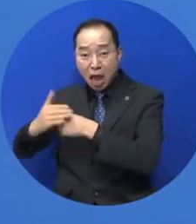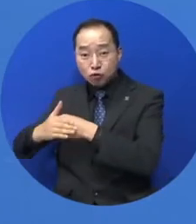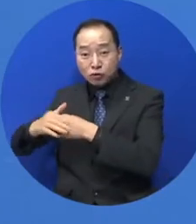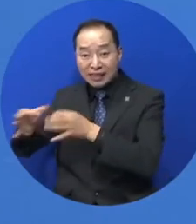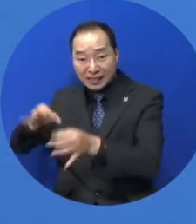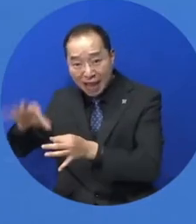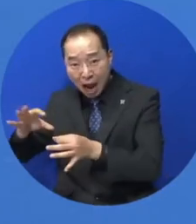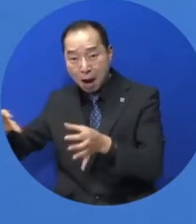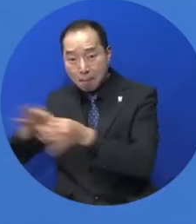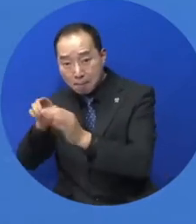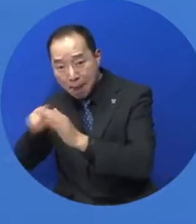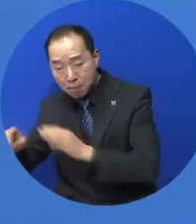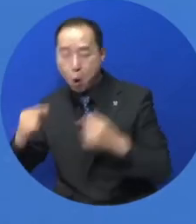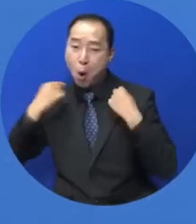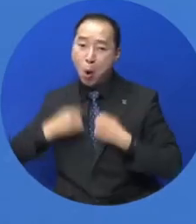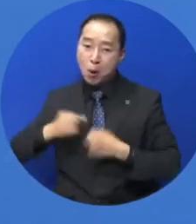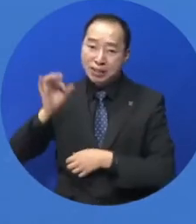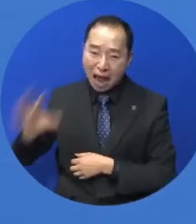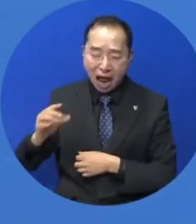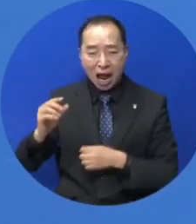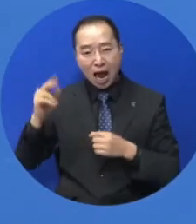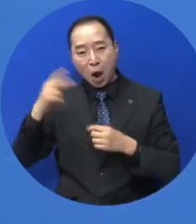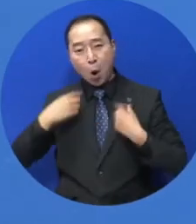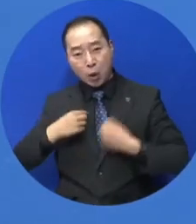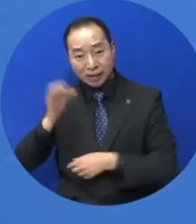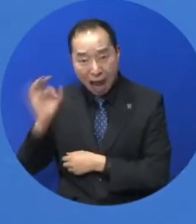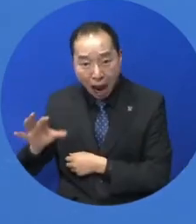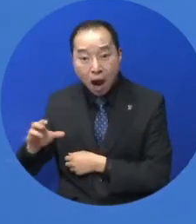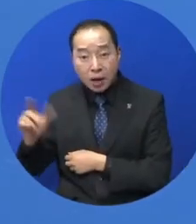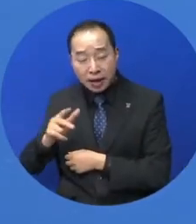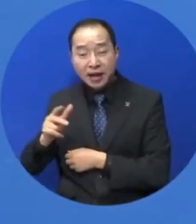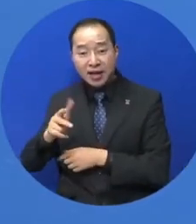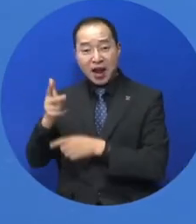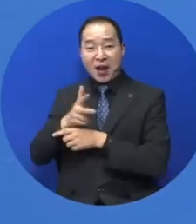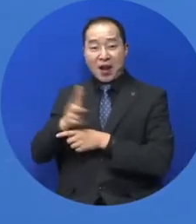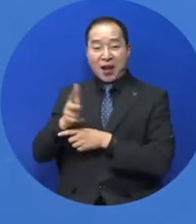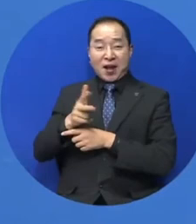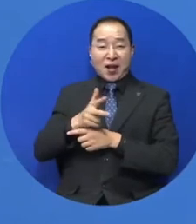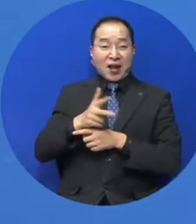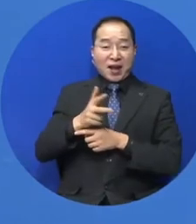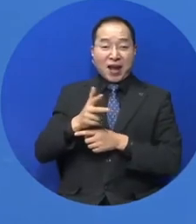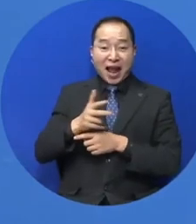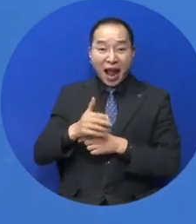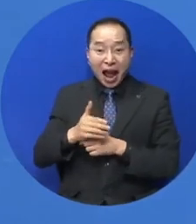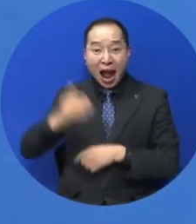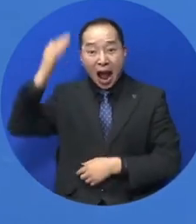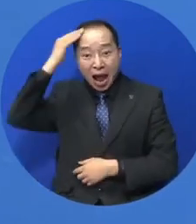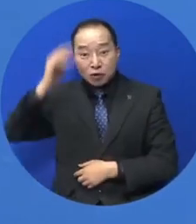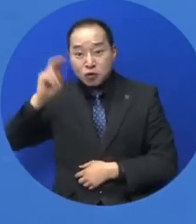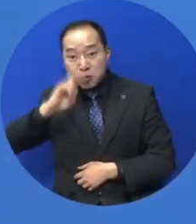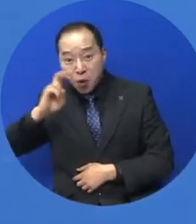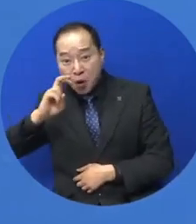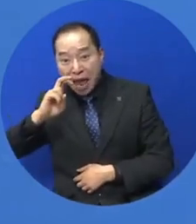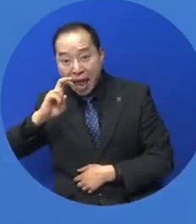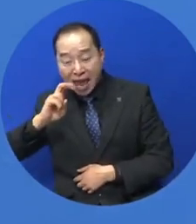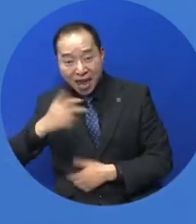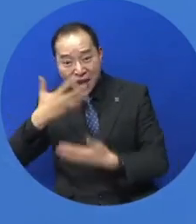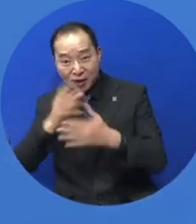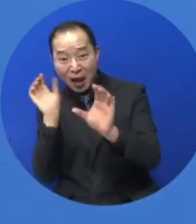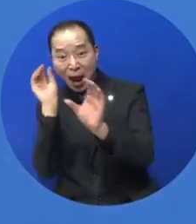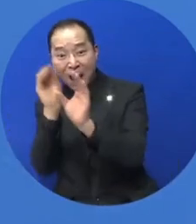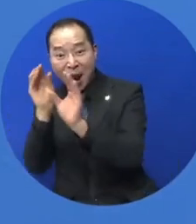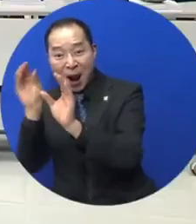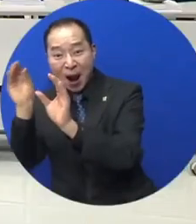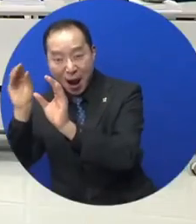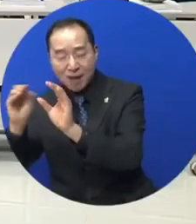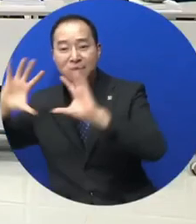해서 목걸이도 사고 잠옷도 사고 그래서 그 장면을 K-POP 중간중간에 집어넣어서 이것을 이제